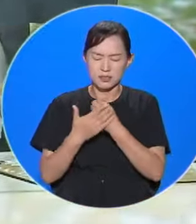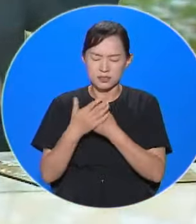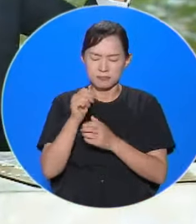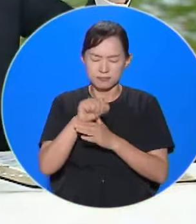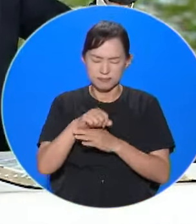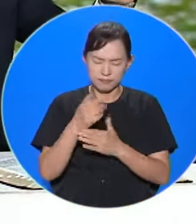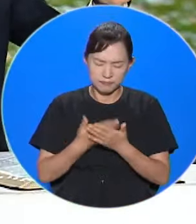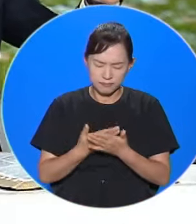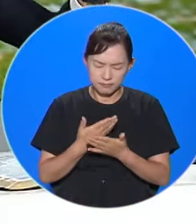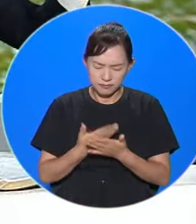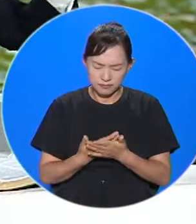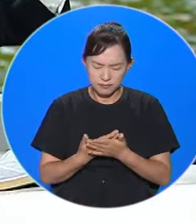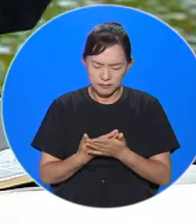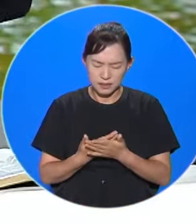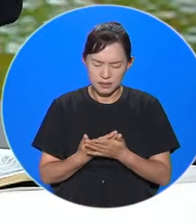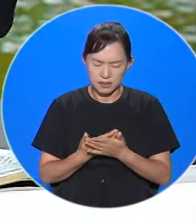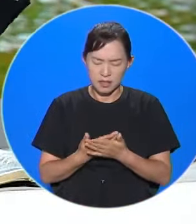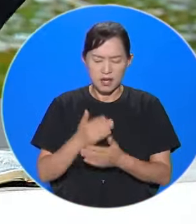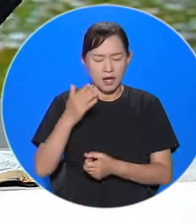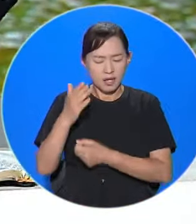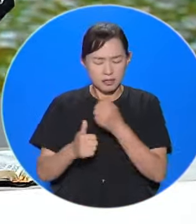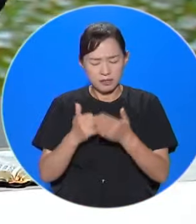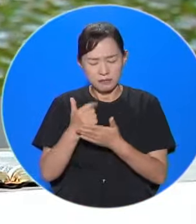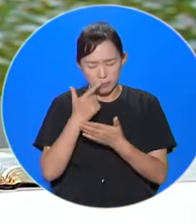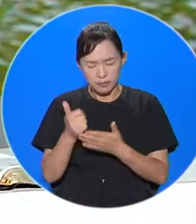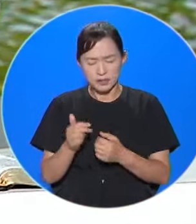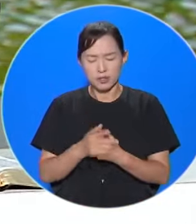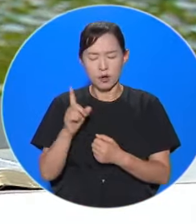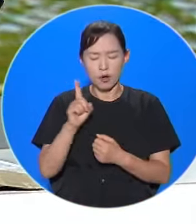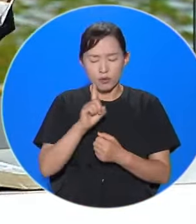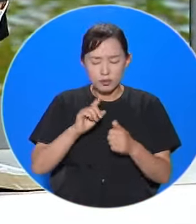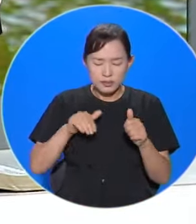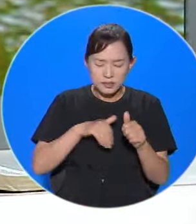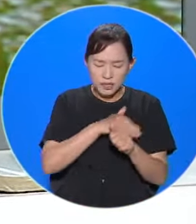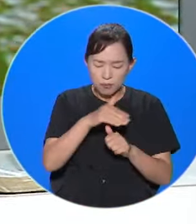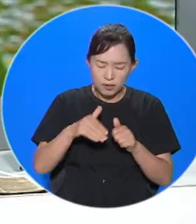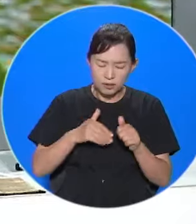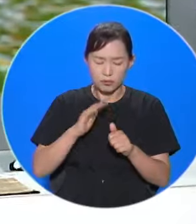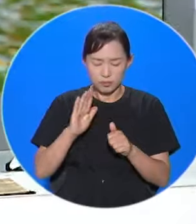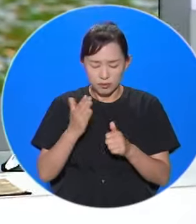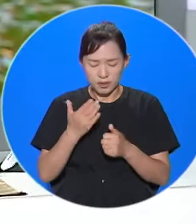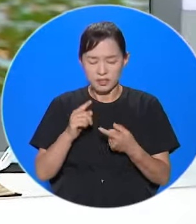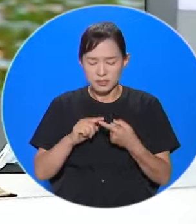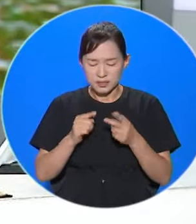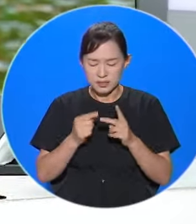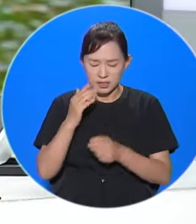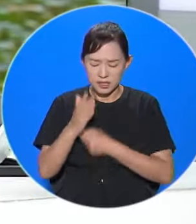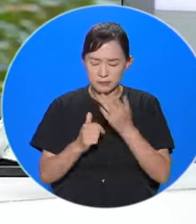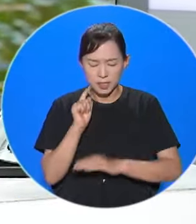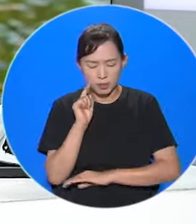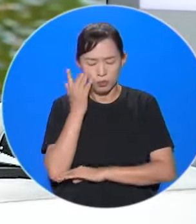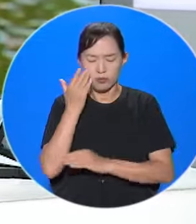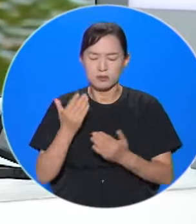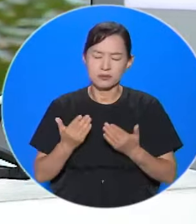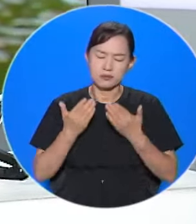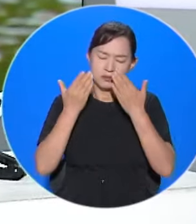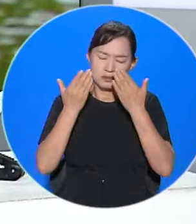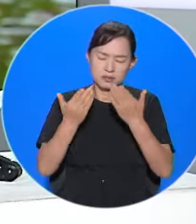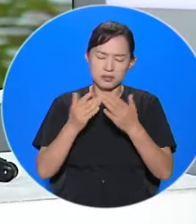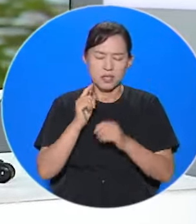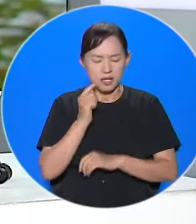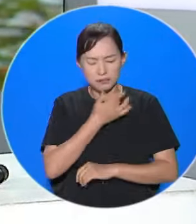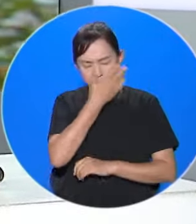허락하여 주시옵소서. 그리하여 하나님 아버지 어떤 상황에 처할지라도 하나님 앞에 영광 올려드릴 수 있는